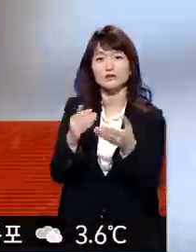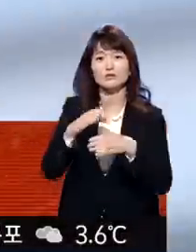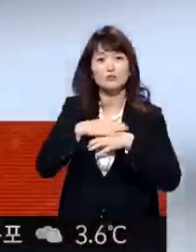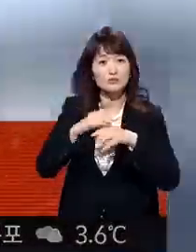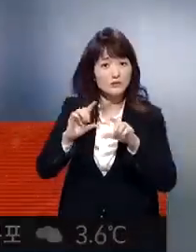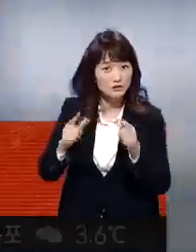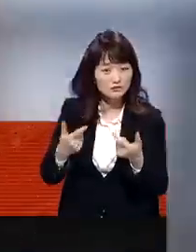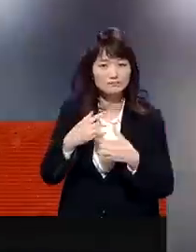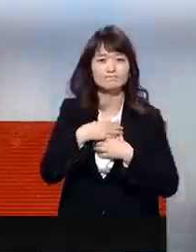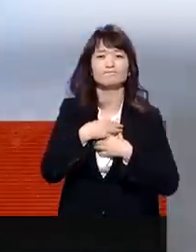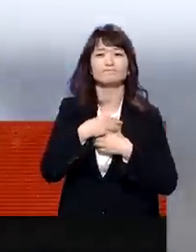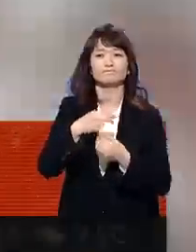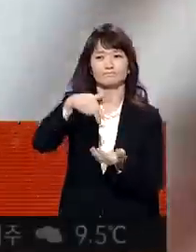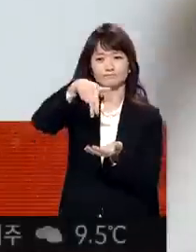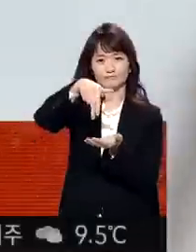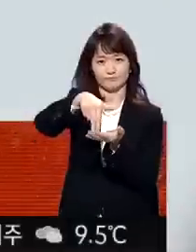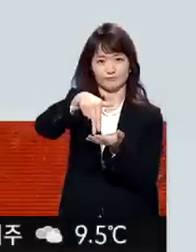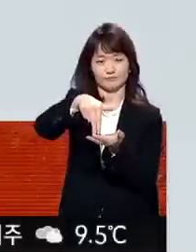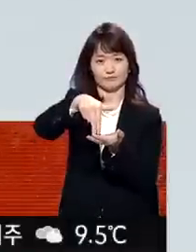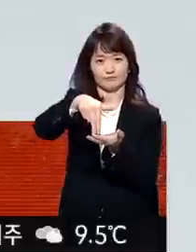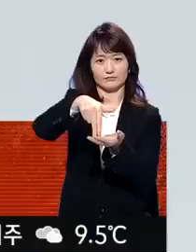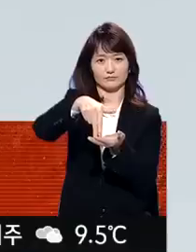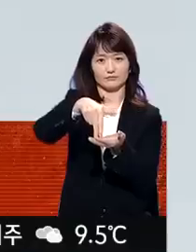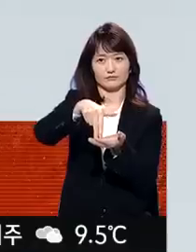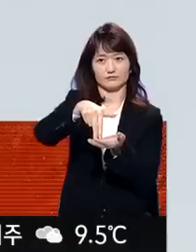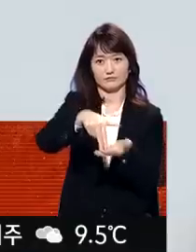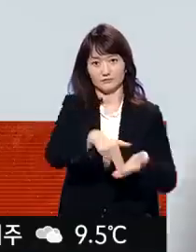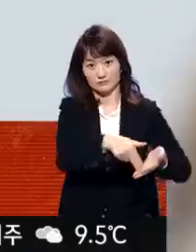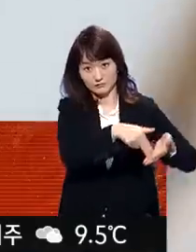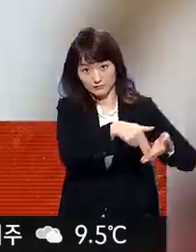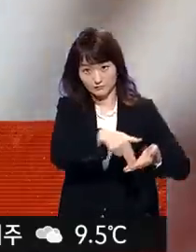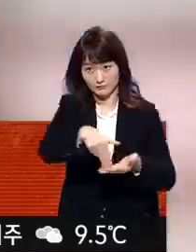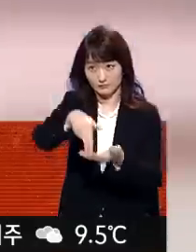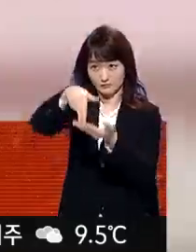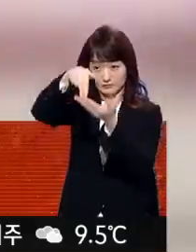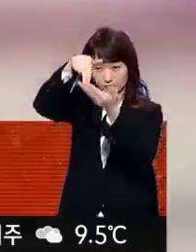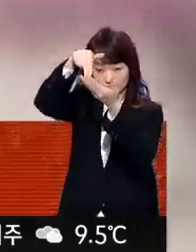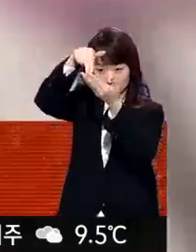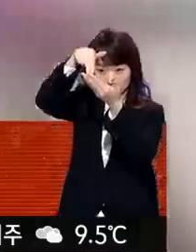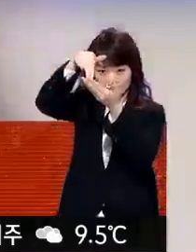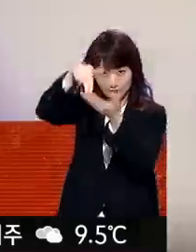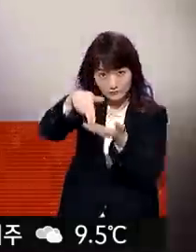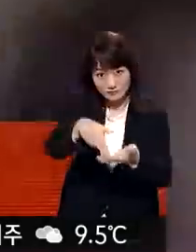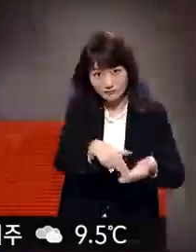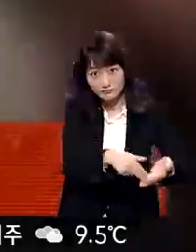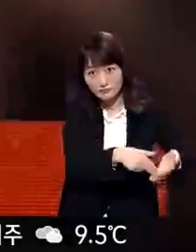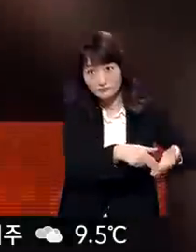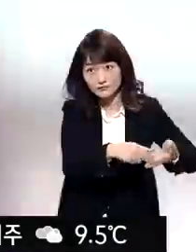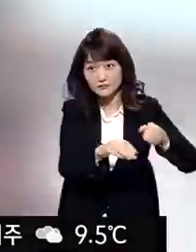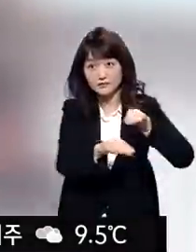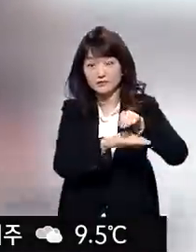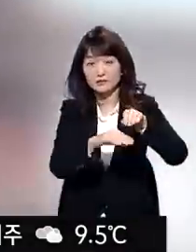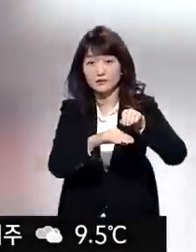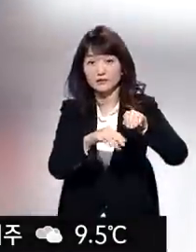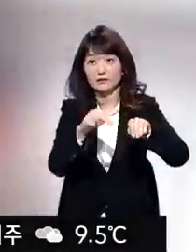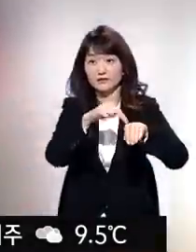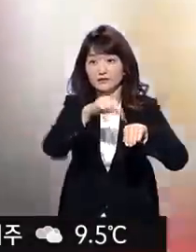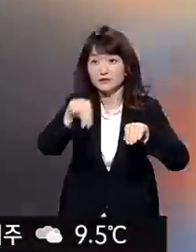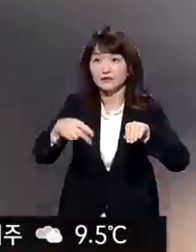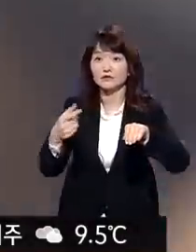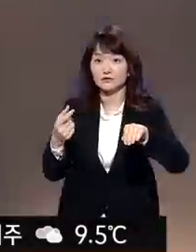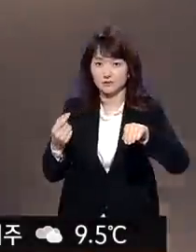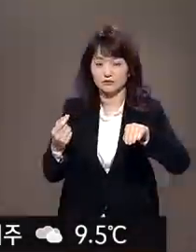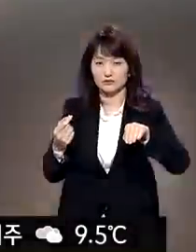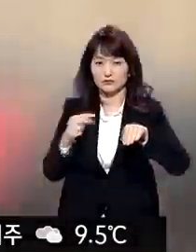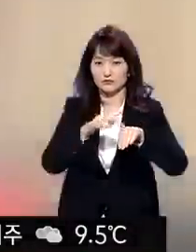않고 저렇게 안정적으로 서 있는 걸까요? 심지어 움직이는 바이킹에서 내려올 때도 차에서 내리듯이 그냥 툭 내렸다고